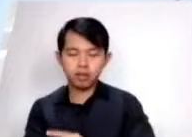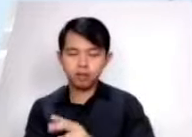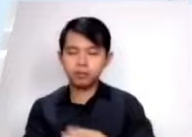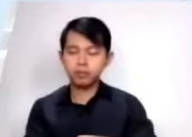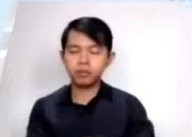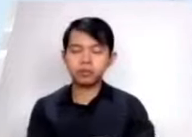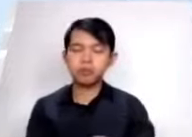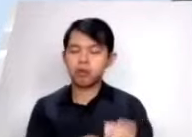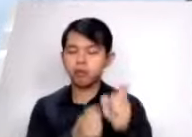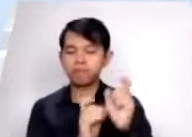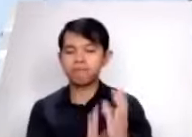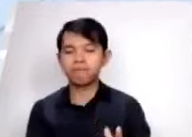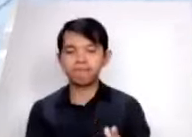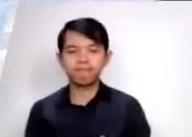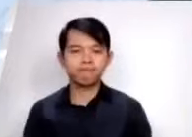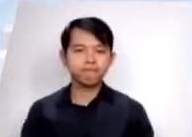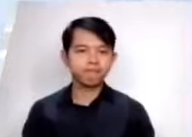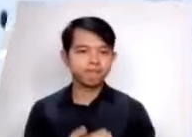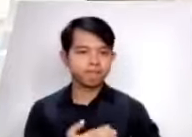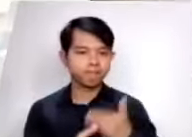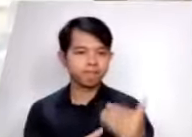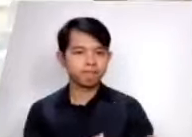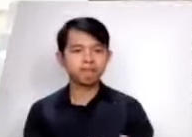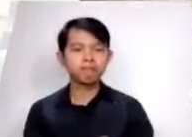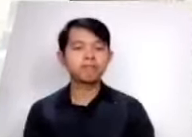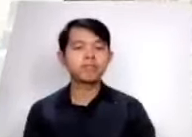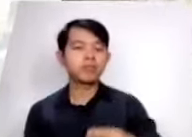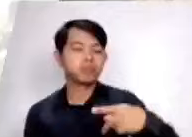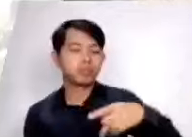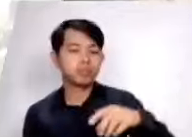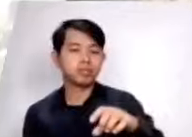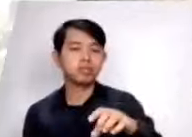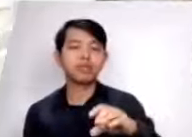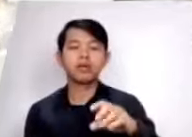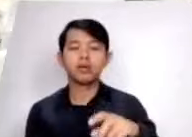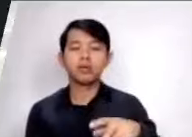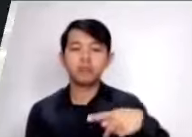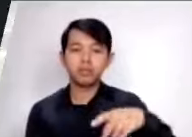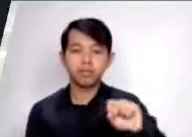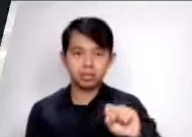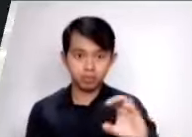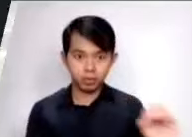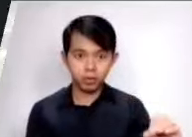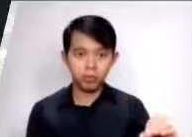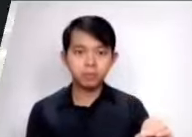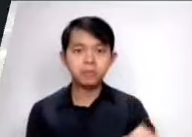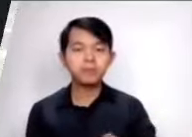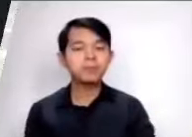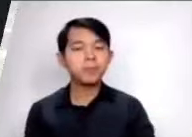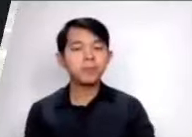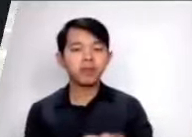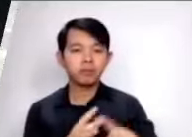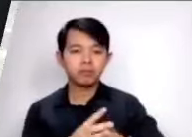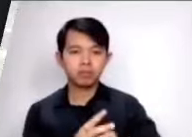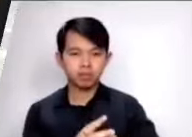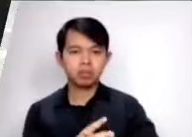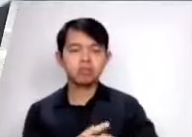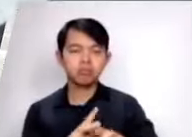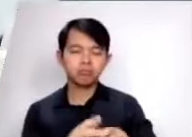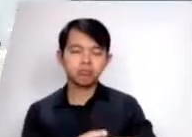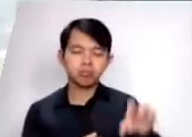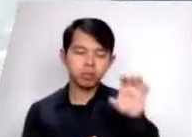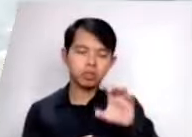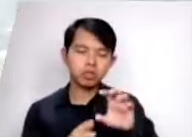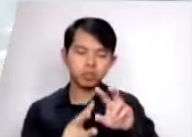Pagkuha ng census ng Philippine Statistics Authority magsisimula na sa July 15 at tatagal hanggang September 15.